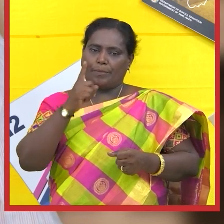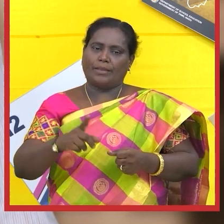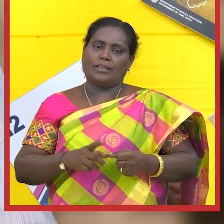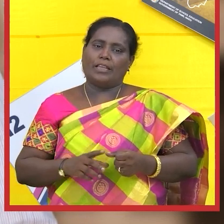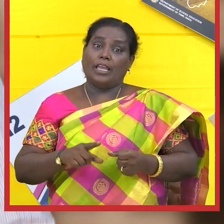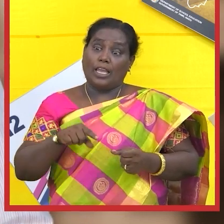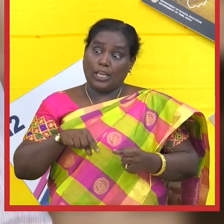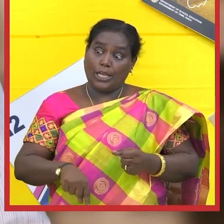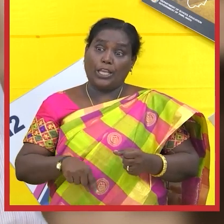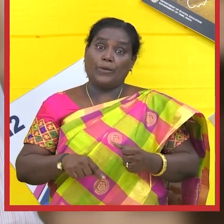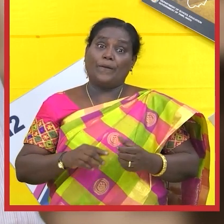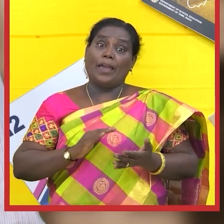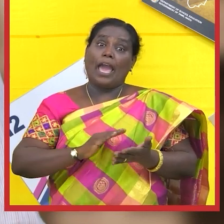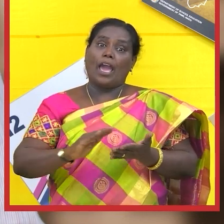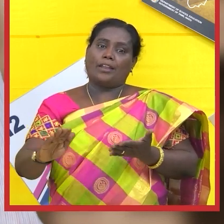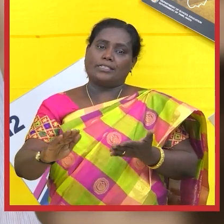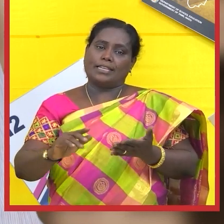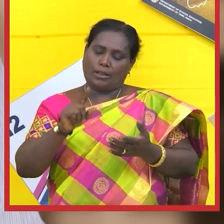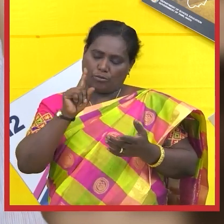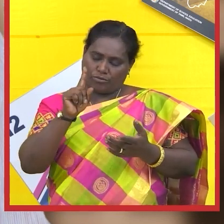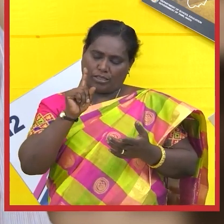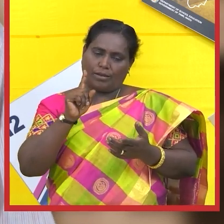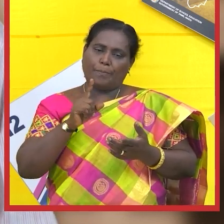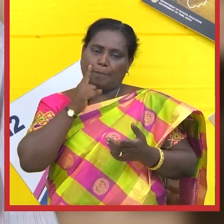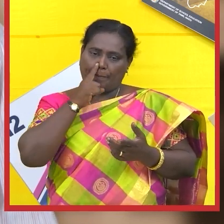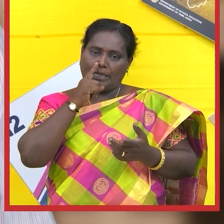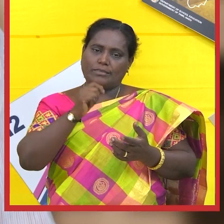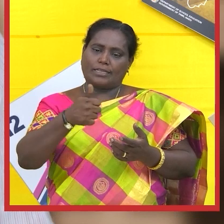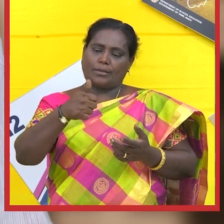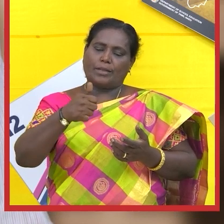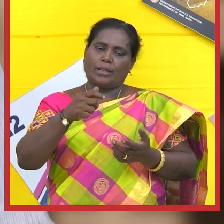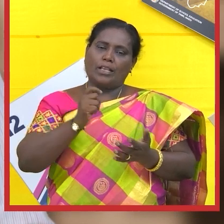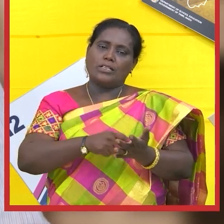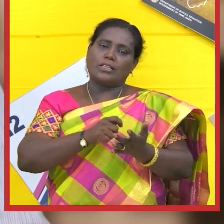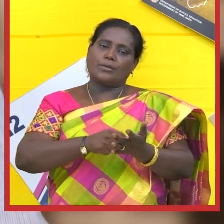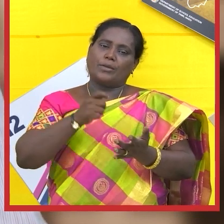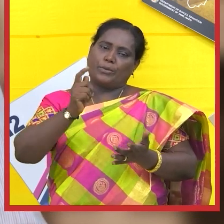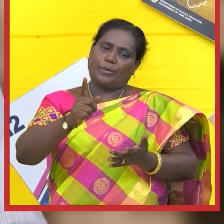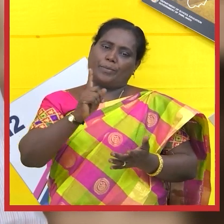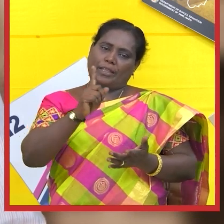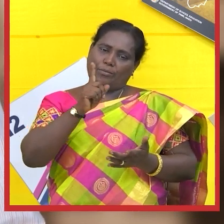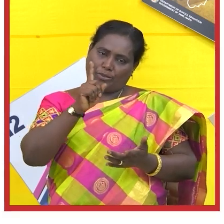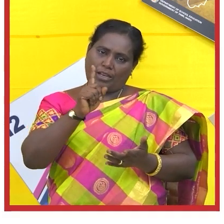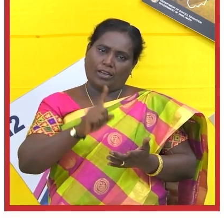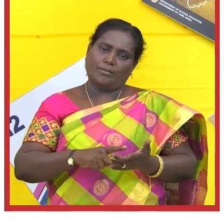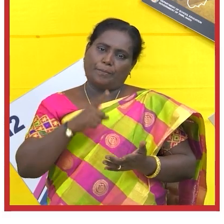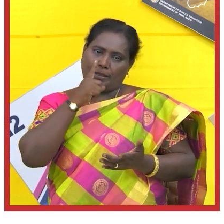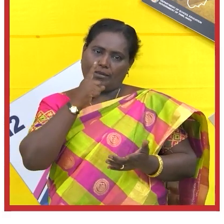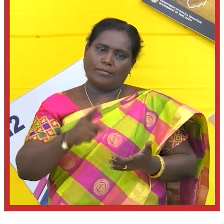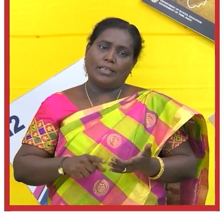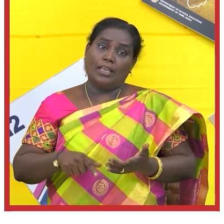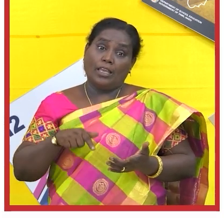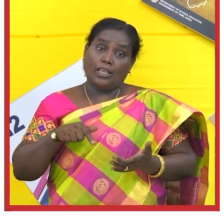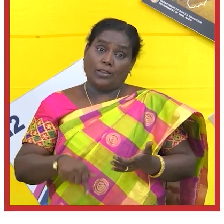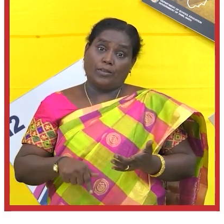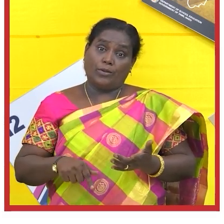இடமுண்டு வரலாற்றிலே. இந்தியாவினுடைய முதல் பெண் சட்டமன்ற உறுப்பினர் முத்துலட்சுமி அம்மையார் அவர்கள்தான். இவருடைய